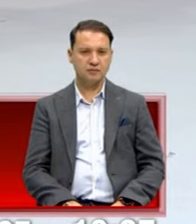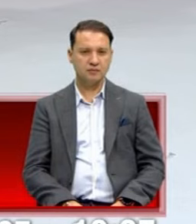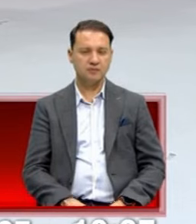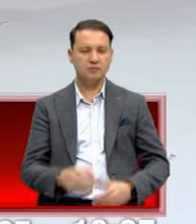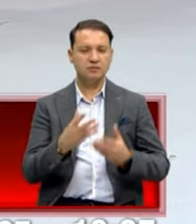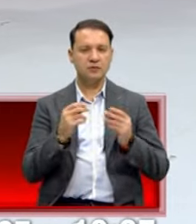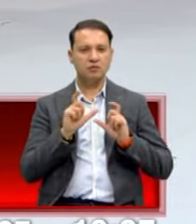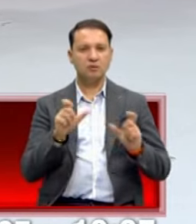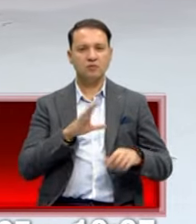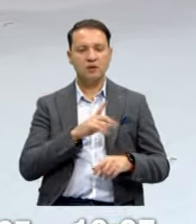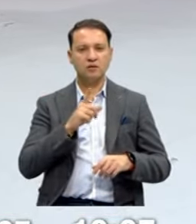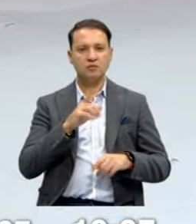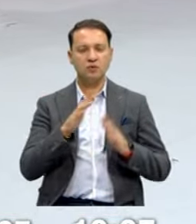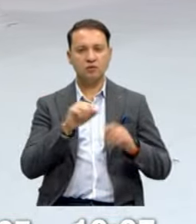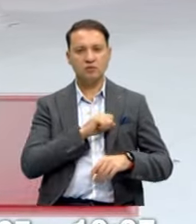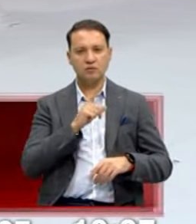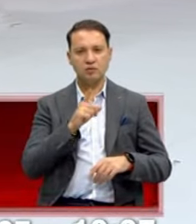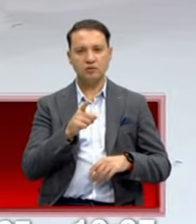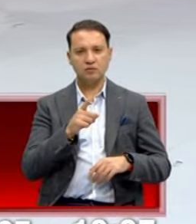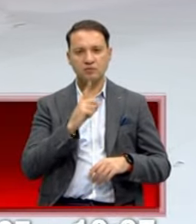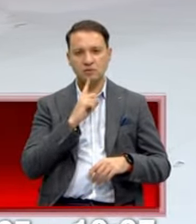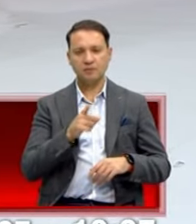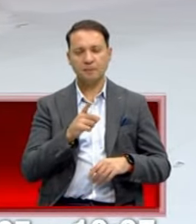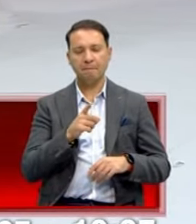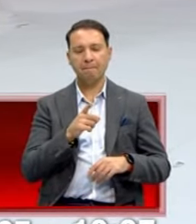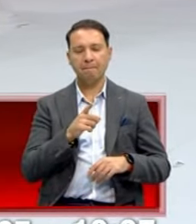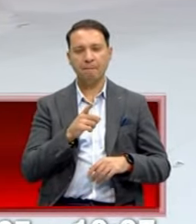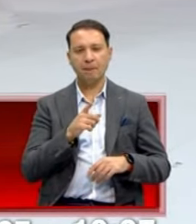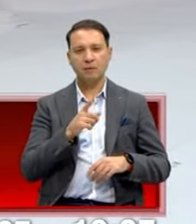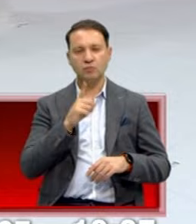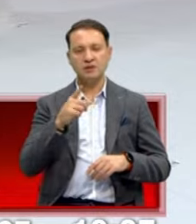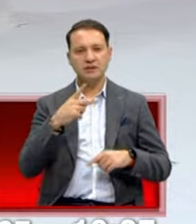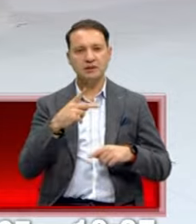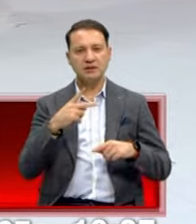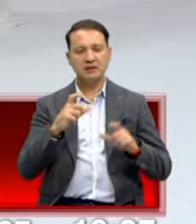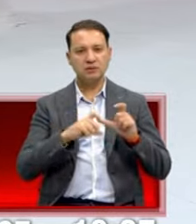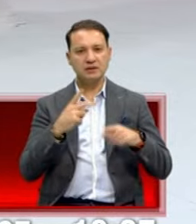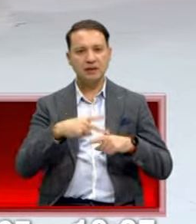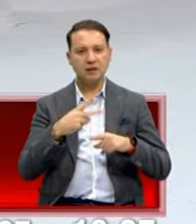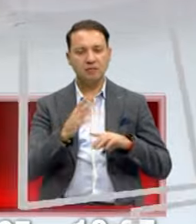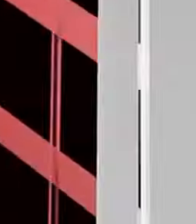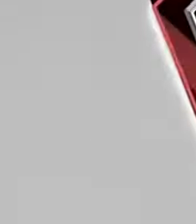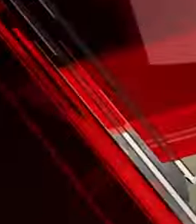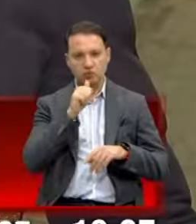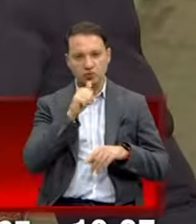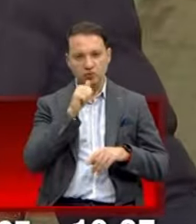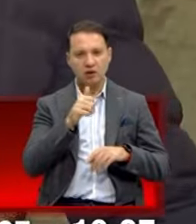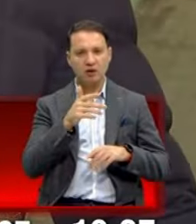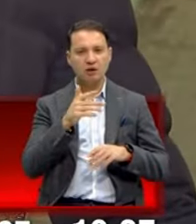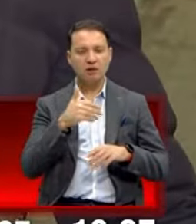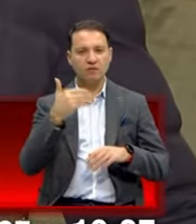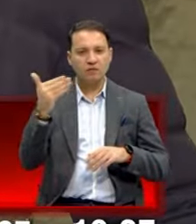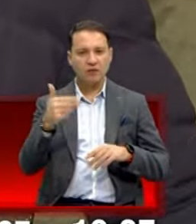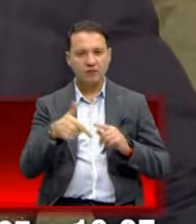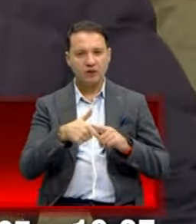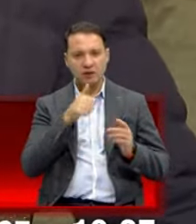Pek çok önlem alınıyor. Tabii büyük endişe bu Melis. Bunun altını çizelim. Çünkü o bu siyanürlü malzeme eğer buradaki içme suyuna, ötesinde